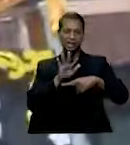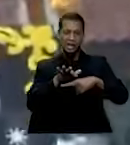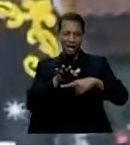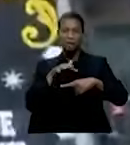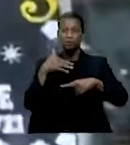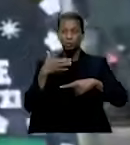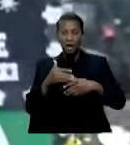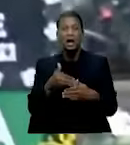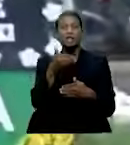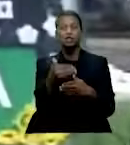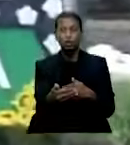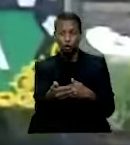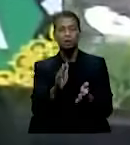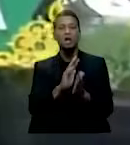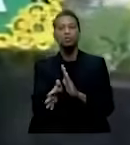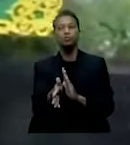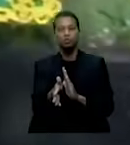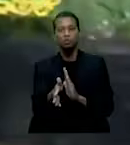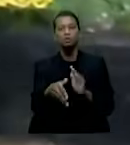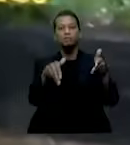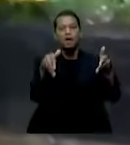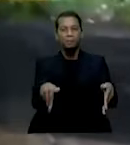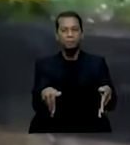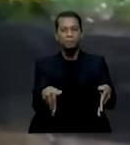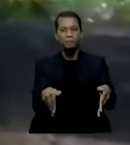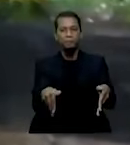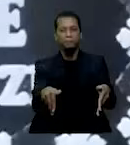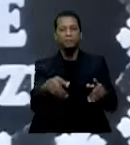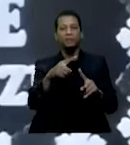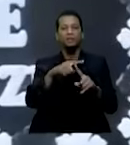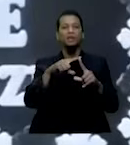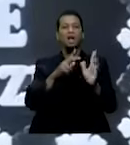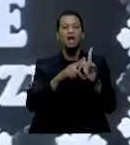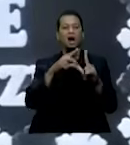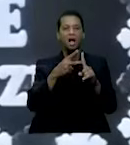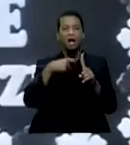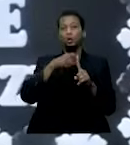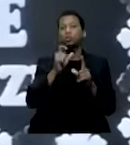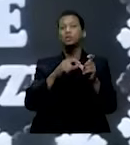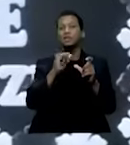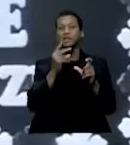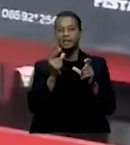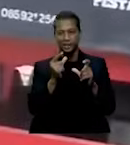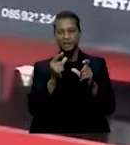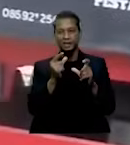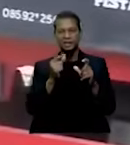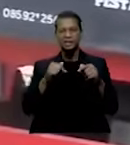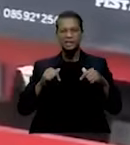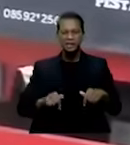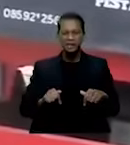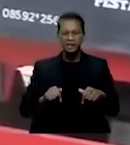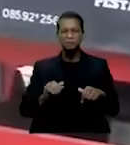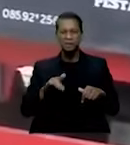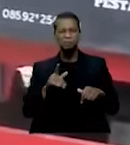langsung menuju ke TPU Tanah Kusir untuk dimakamkan. Dan saat ini kami masih belum mendengar untuk